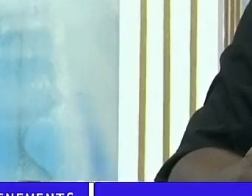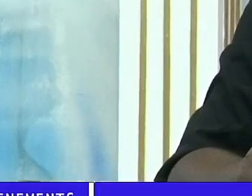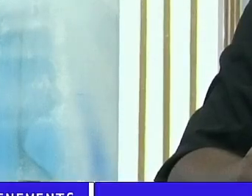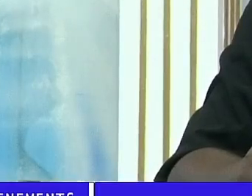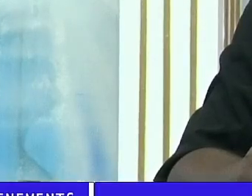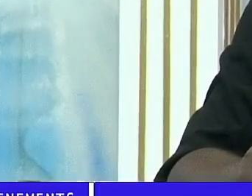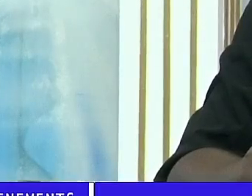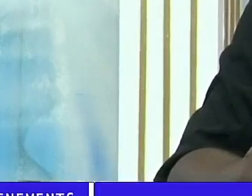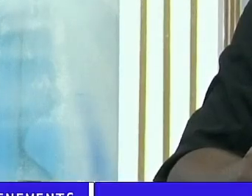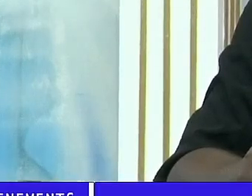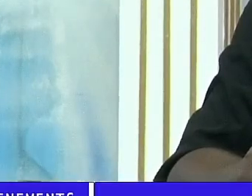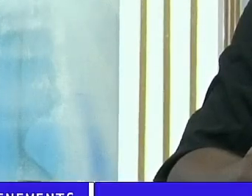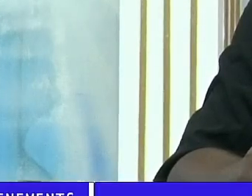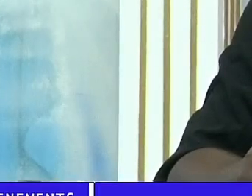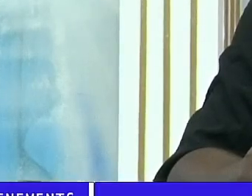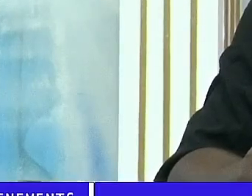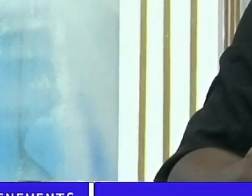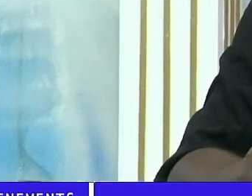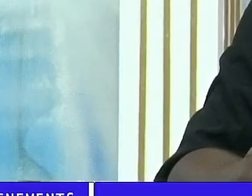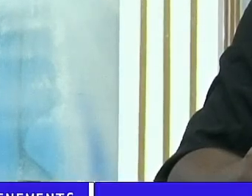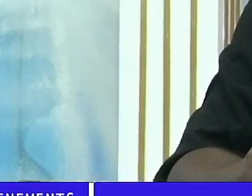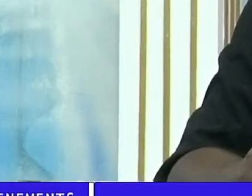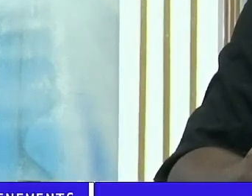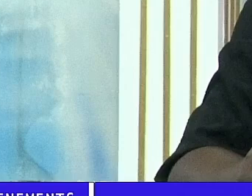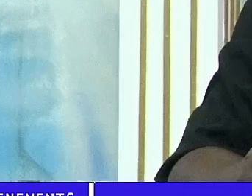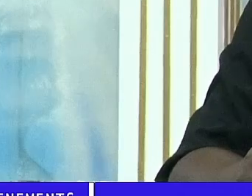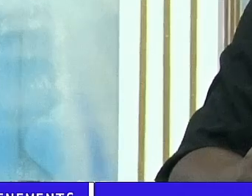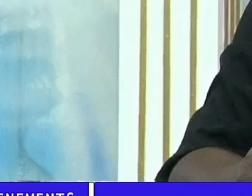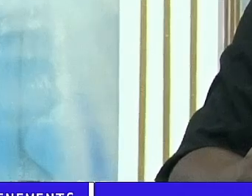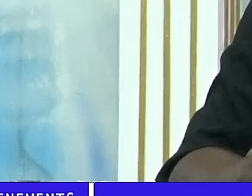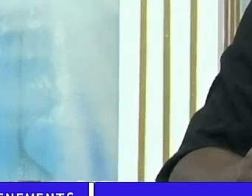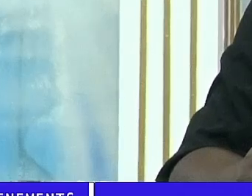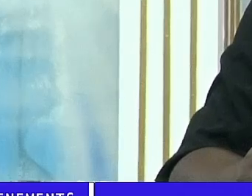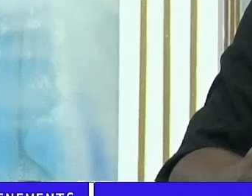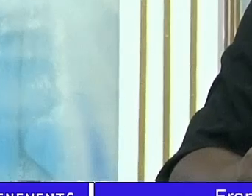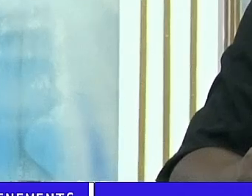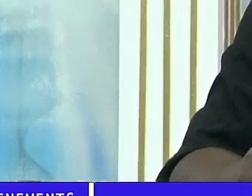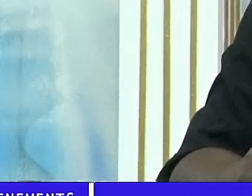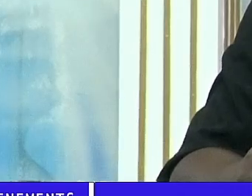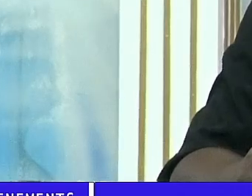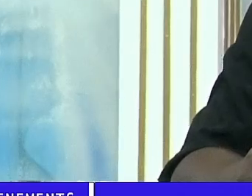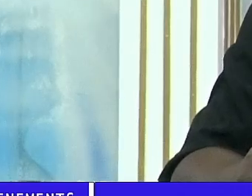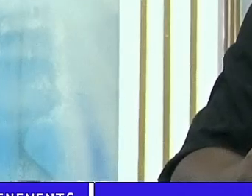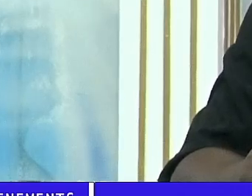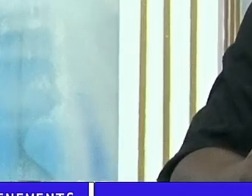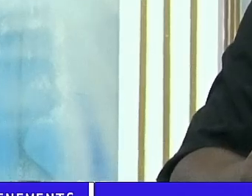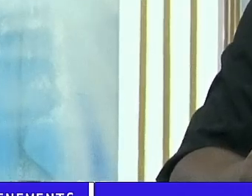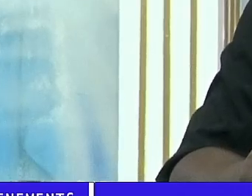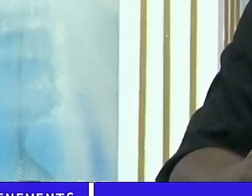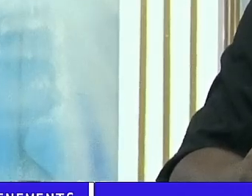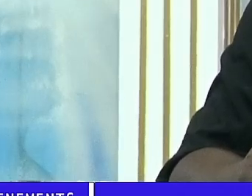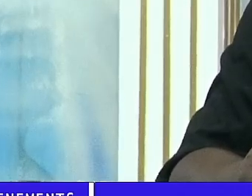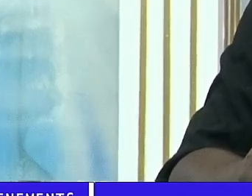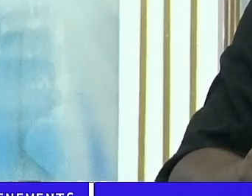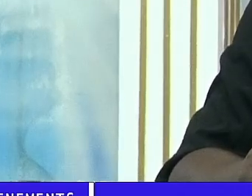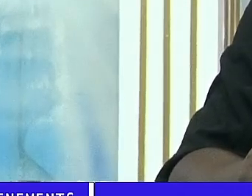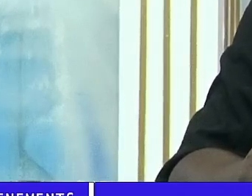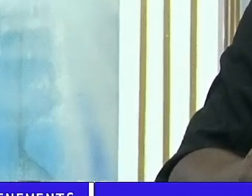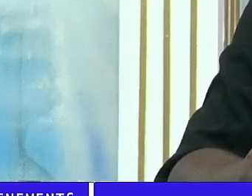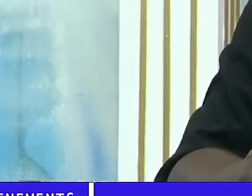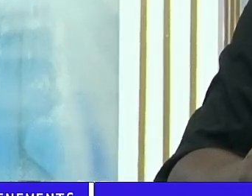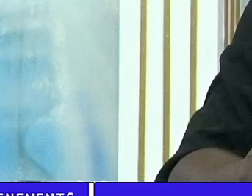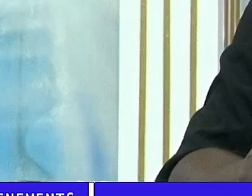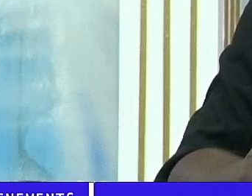Dioleski Georges, Dr. Winnie Eupoint Robin. Action de grâce à Notre-Dame de l'Immaculée Conception, Duquesne